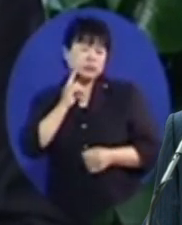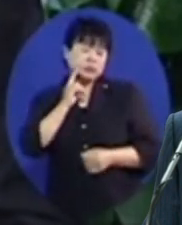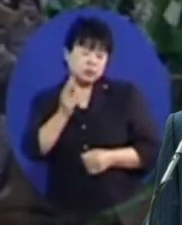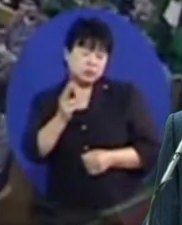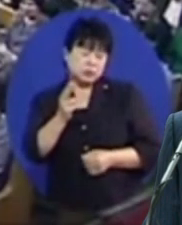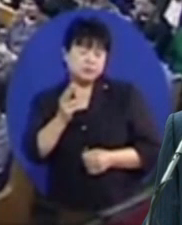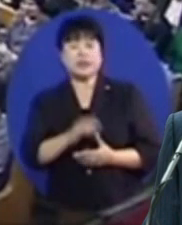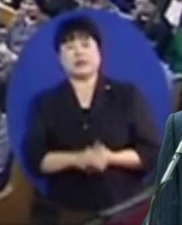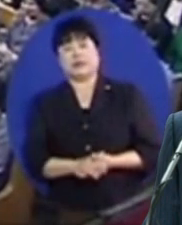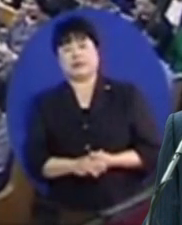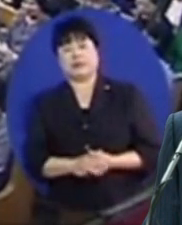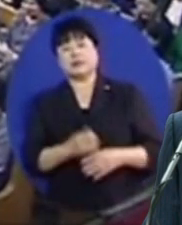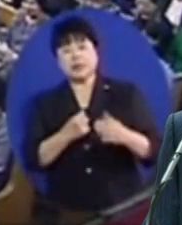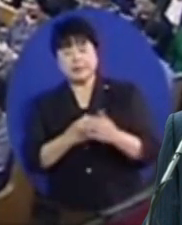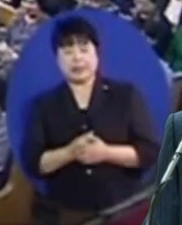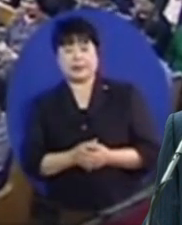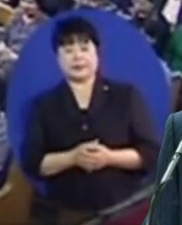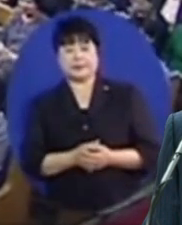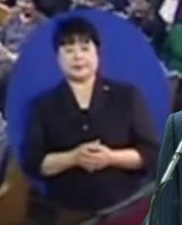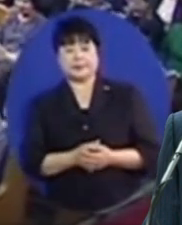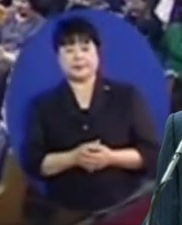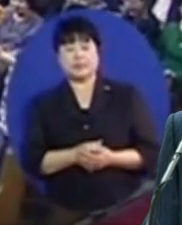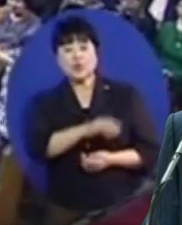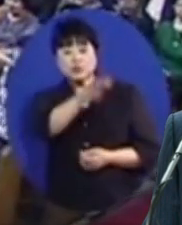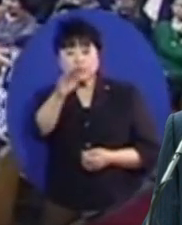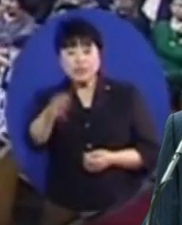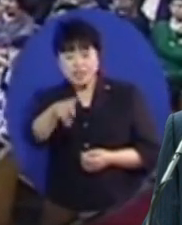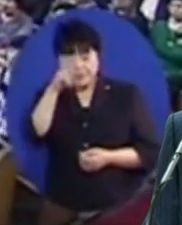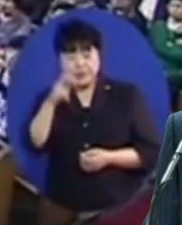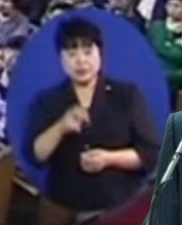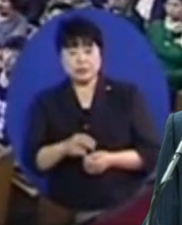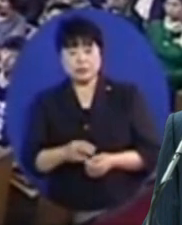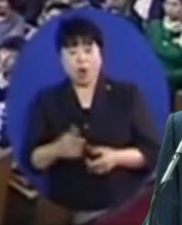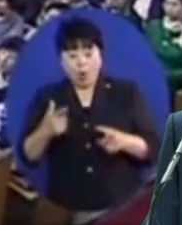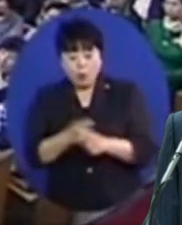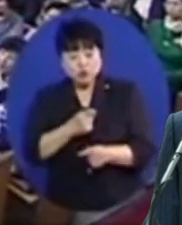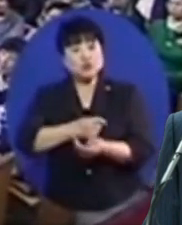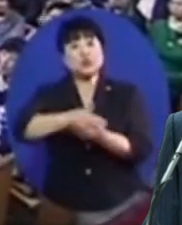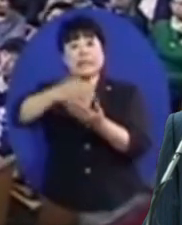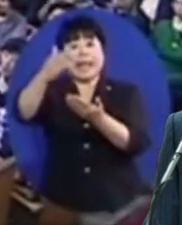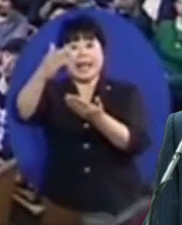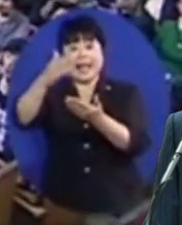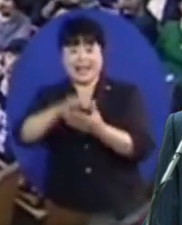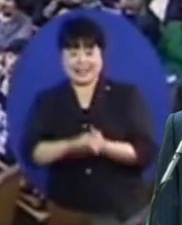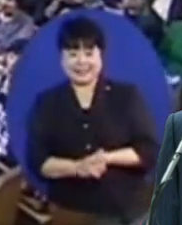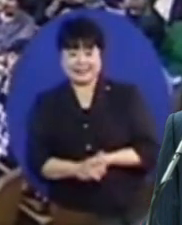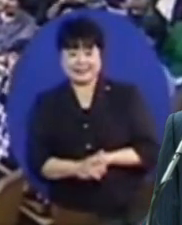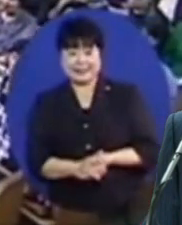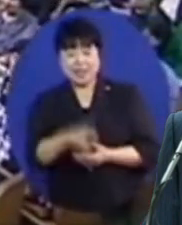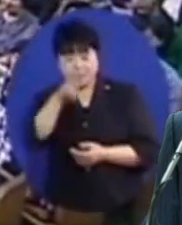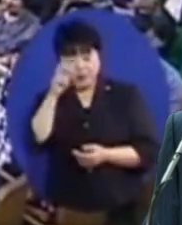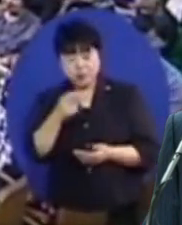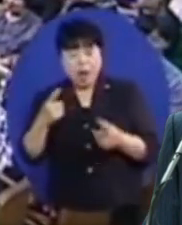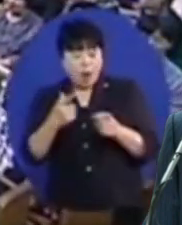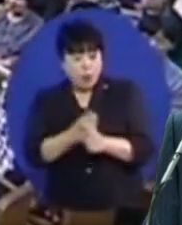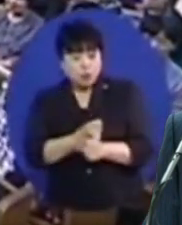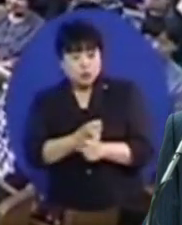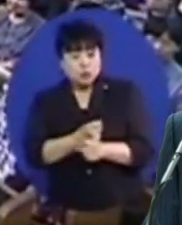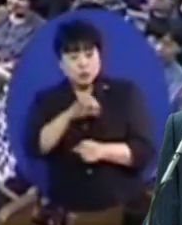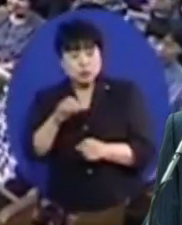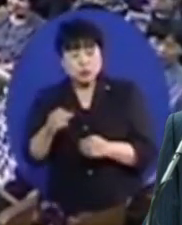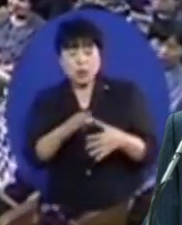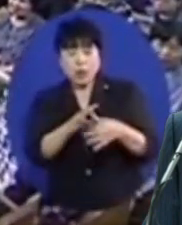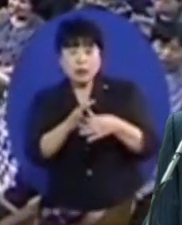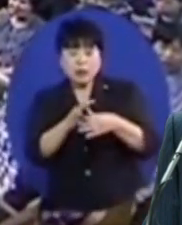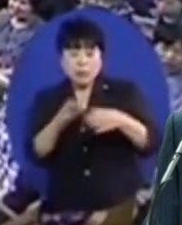것입니다. 그러므로 우리는 미움과 복수심을 쫓아내버려야 됩니다. 미움과 복수심은 이웃과의